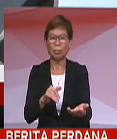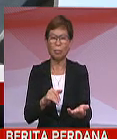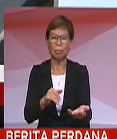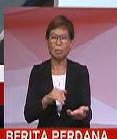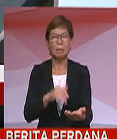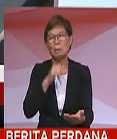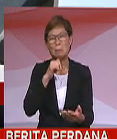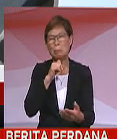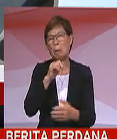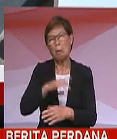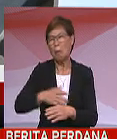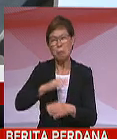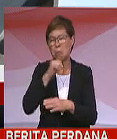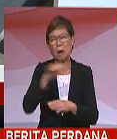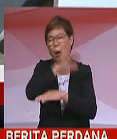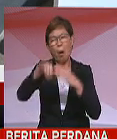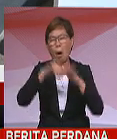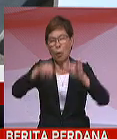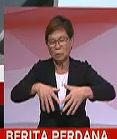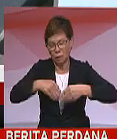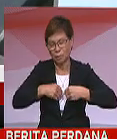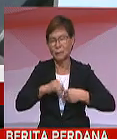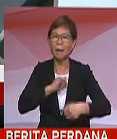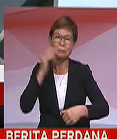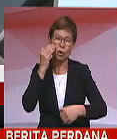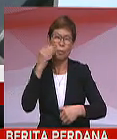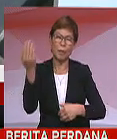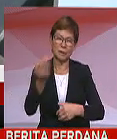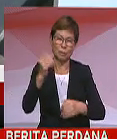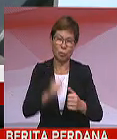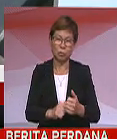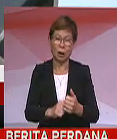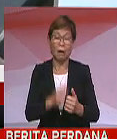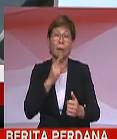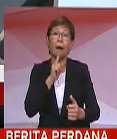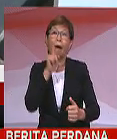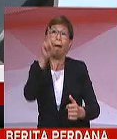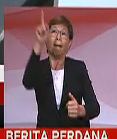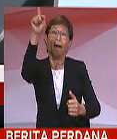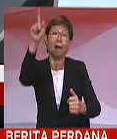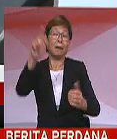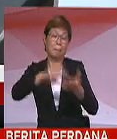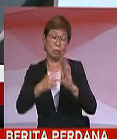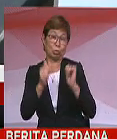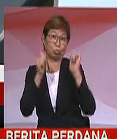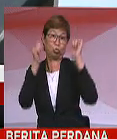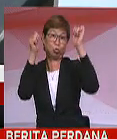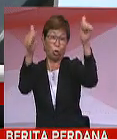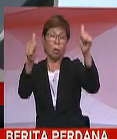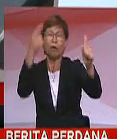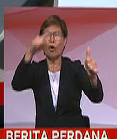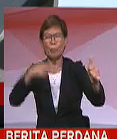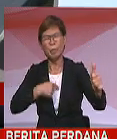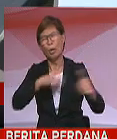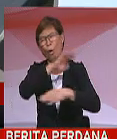terima lagu-lagu macam tu kan, sebab for what I know, usually if you can hit a high note then you are great, you know. But for me,